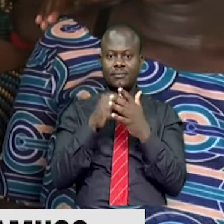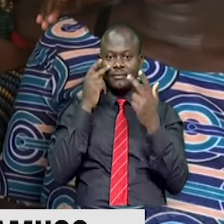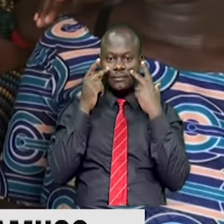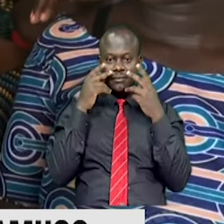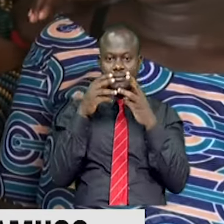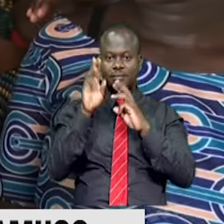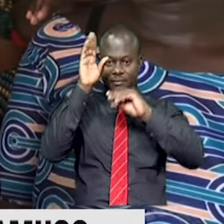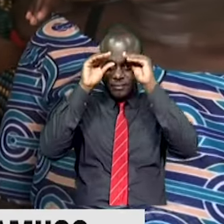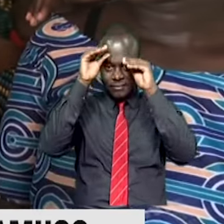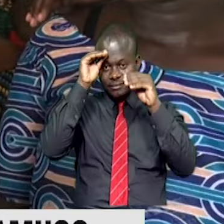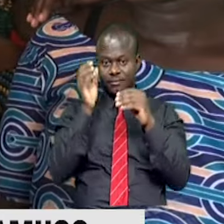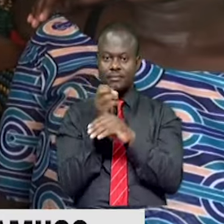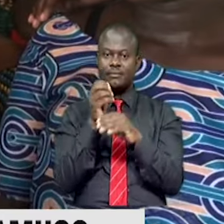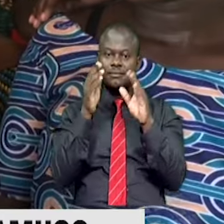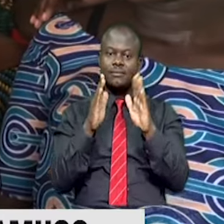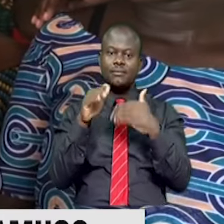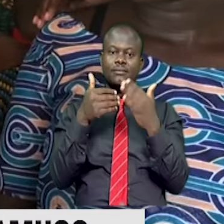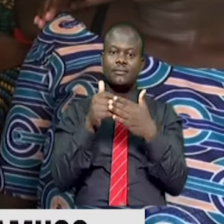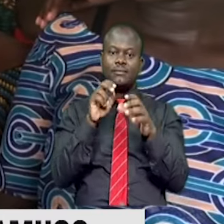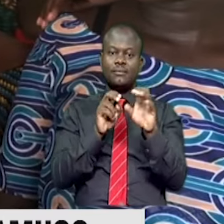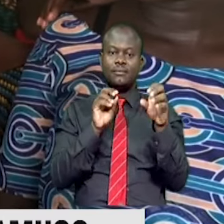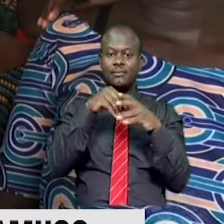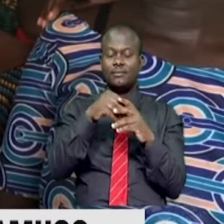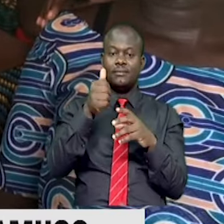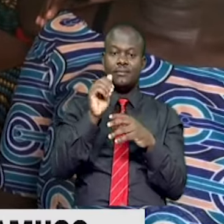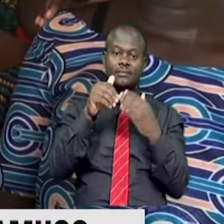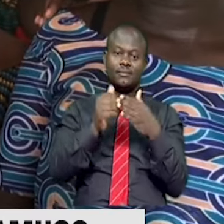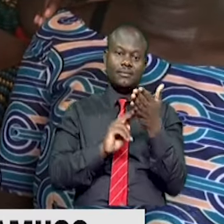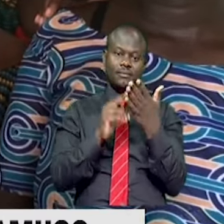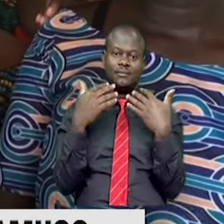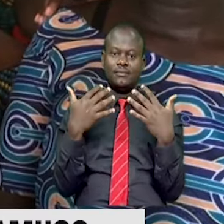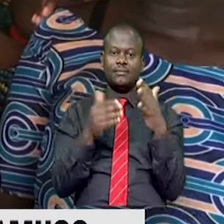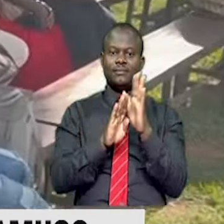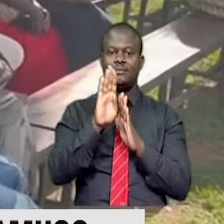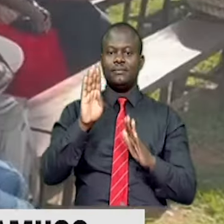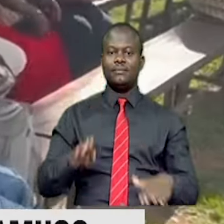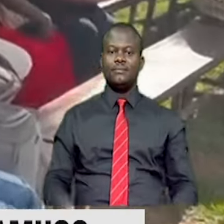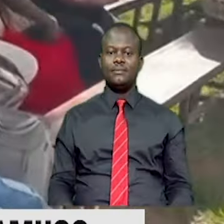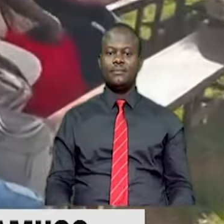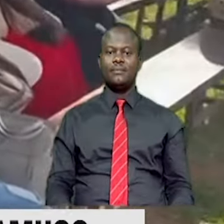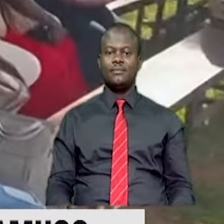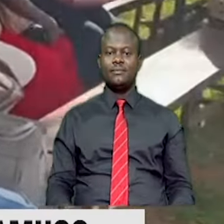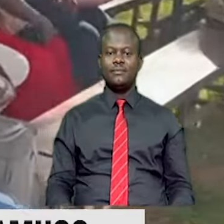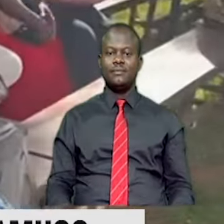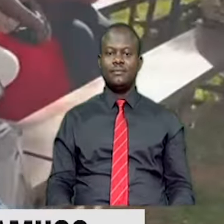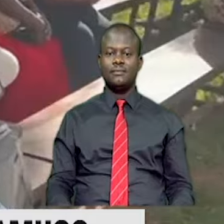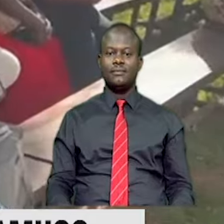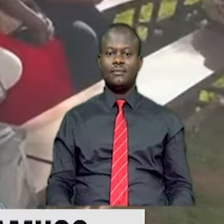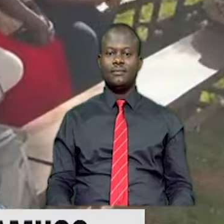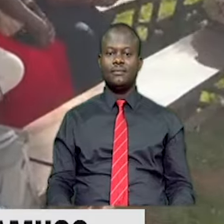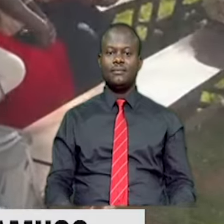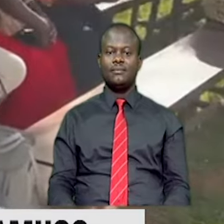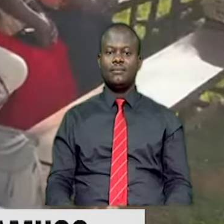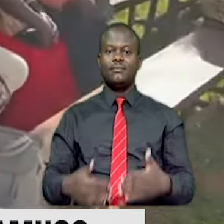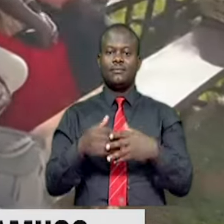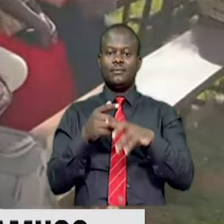babyiga. Nabagira inama rero yo kuba bava mu byo barimo bagakoresha amaboko yabo bakiteza imbere. Urakoze cyane. Urakoze.